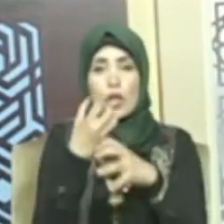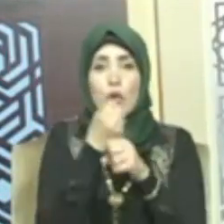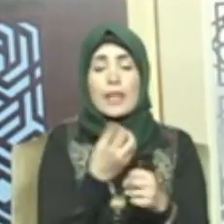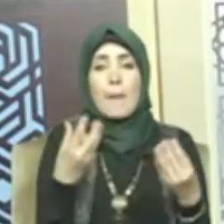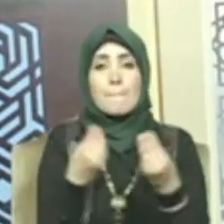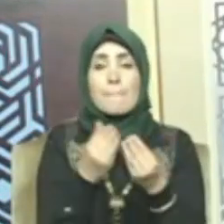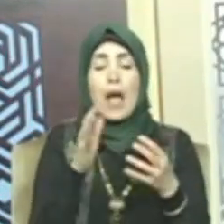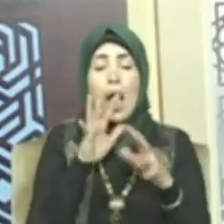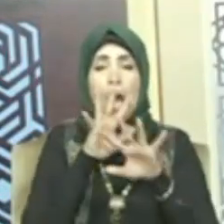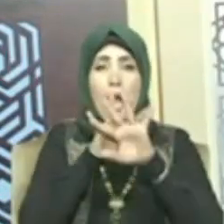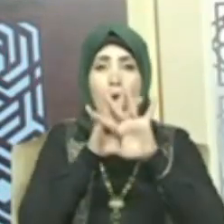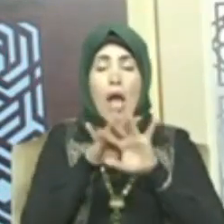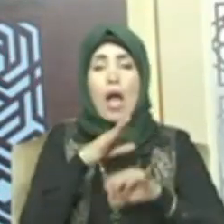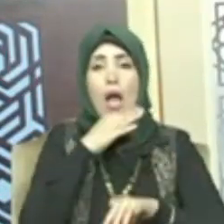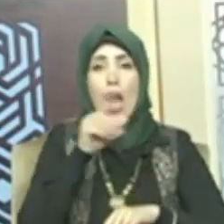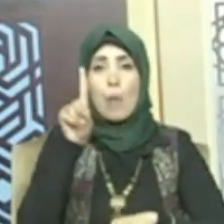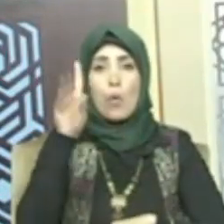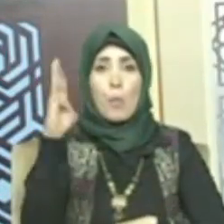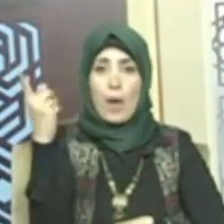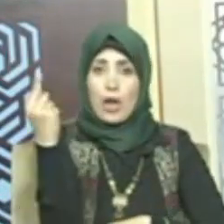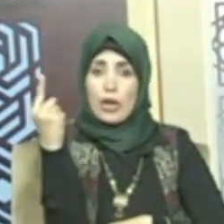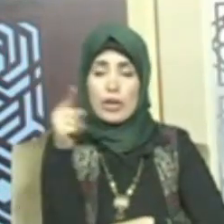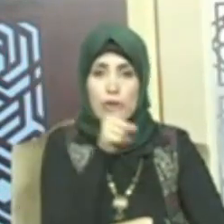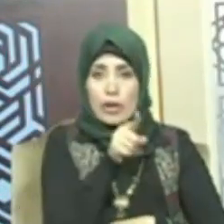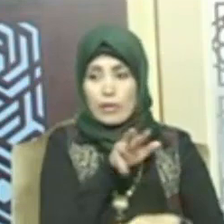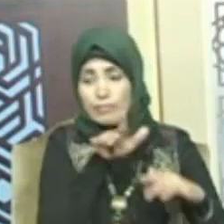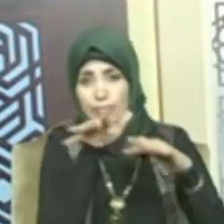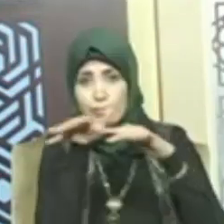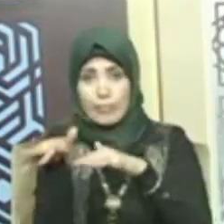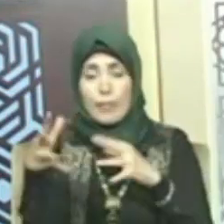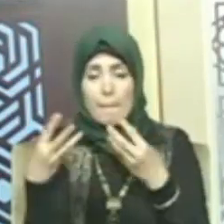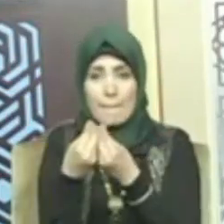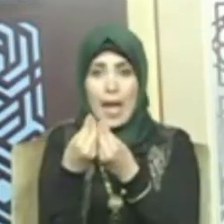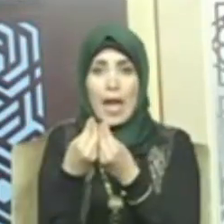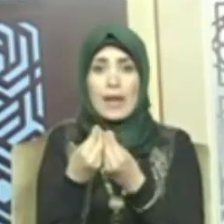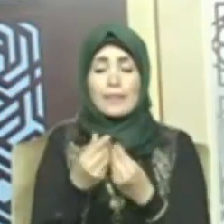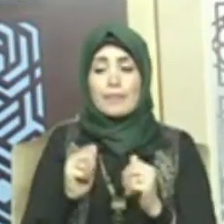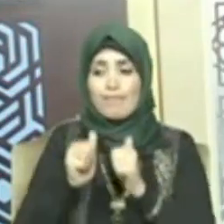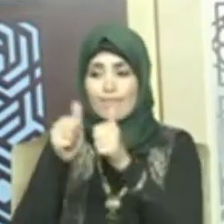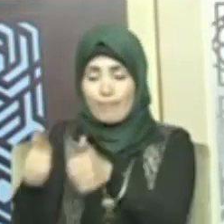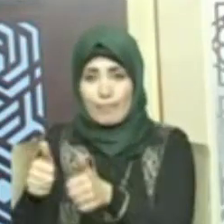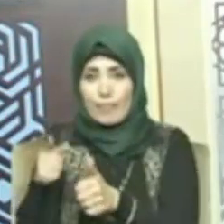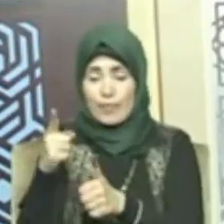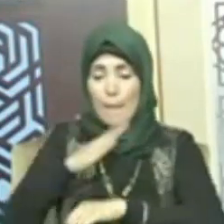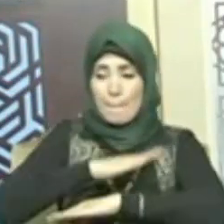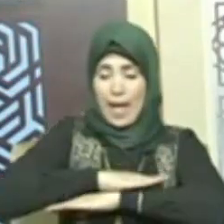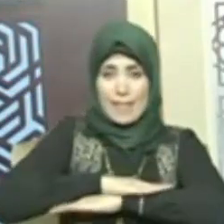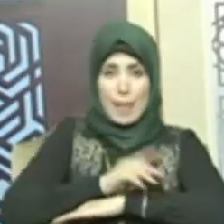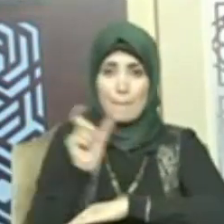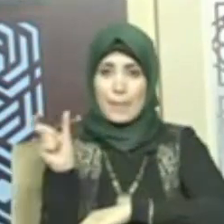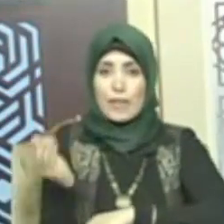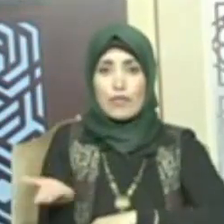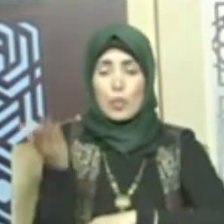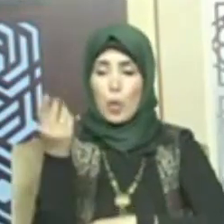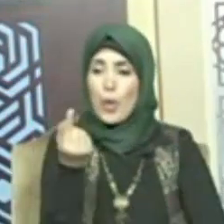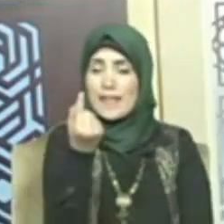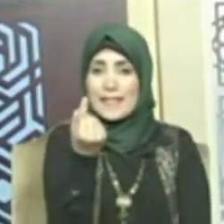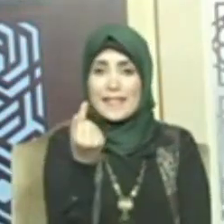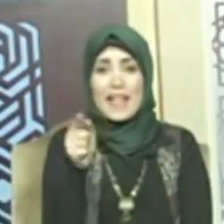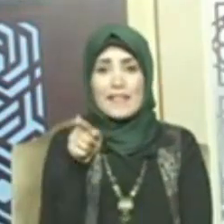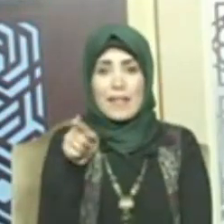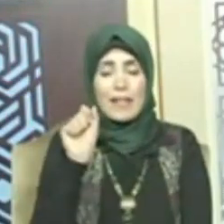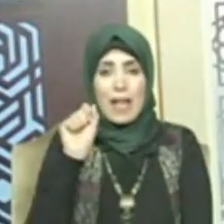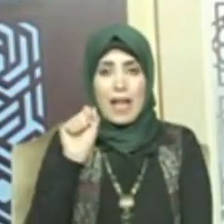بكر، فجاء النبي صلى الله عليه وسلم وبأدب النبوة استأذن